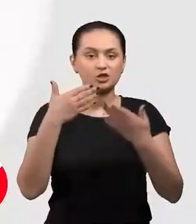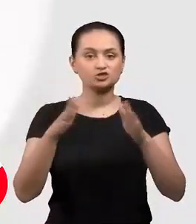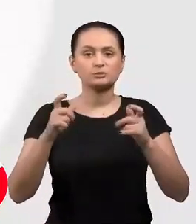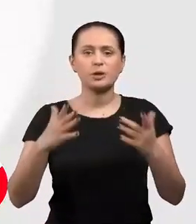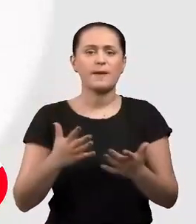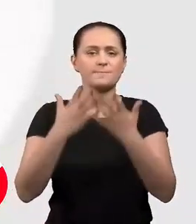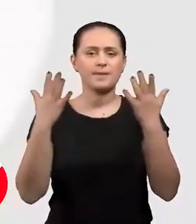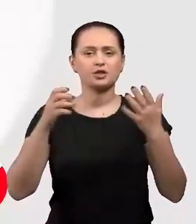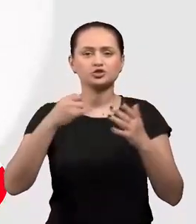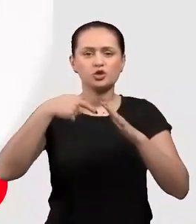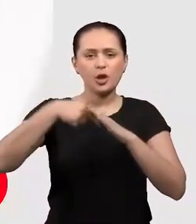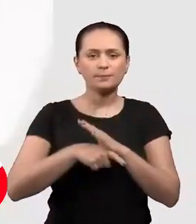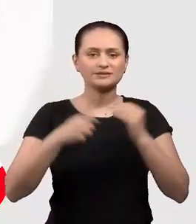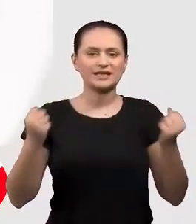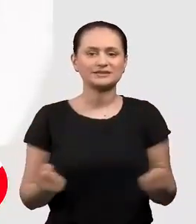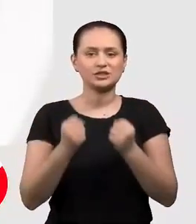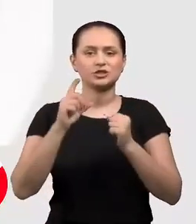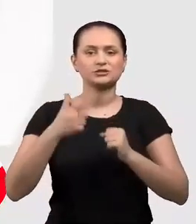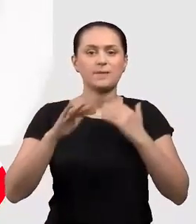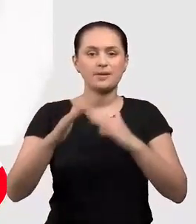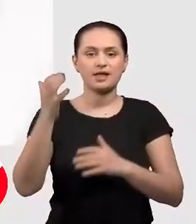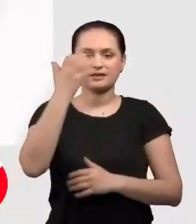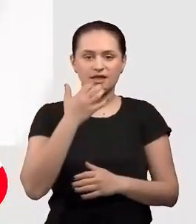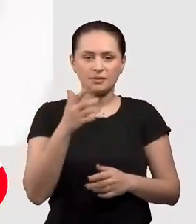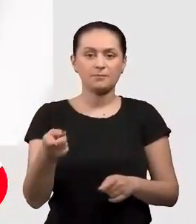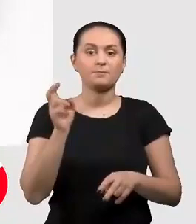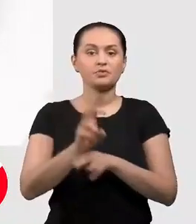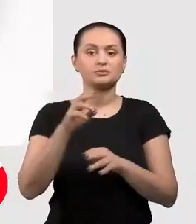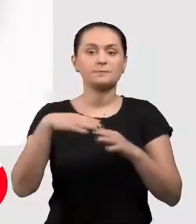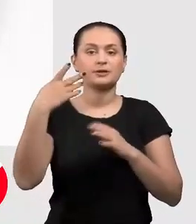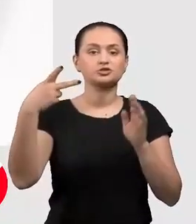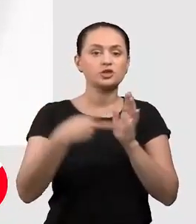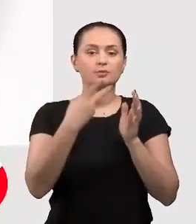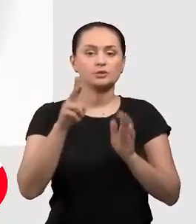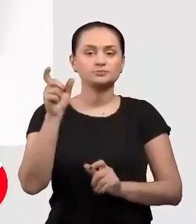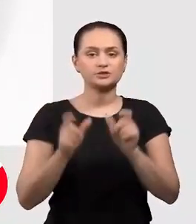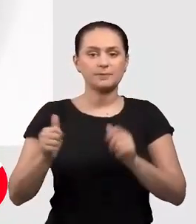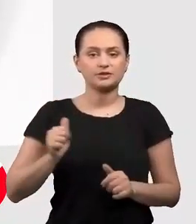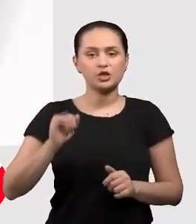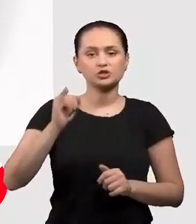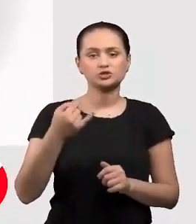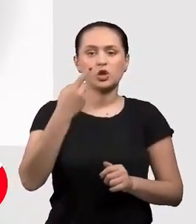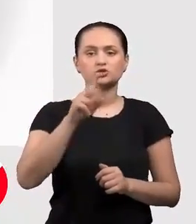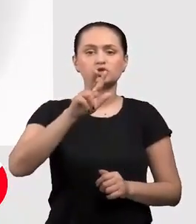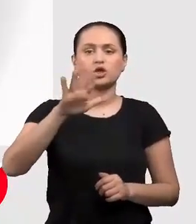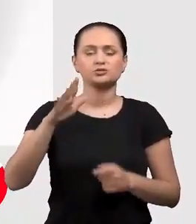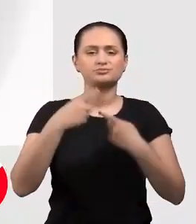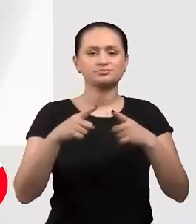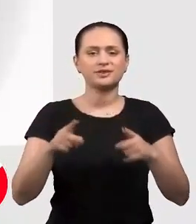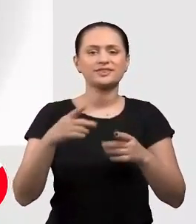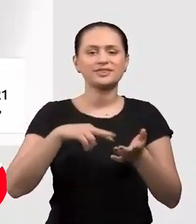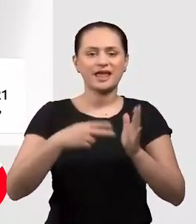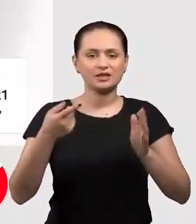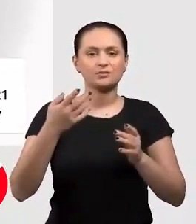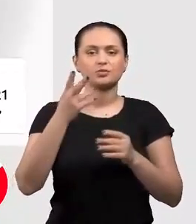Mâine începe cel mai mare și complex exercițiu la Marea Neagră, Sea Shield 24, la care participă peste 2200 de militari și 135